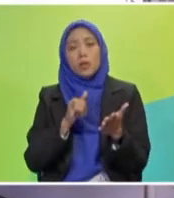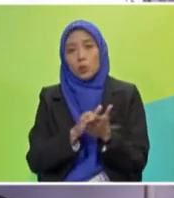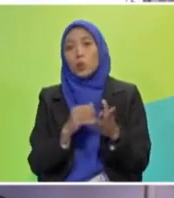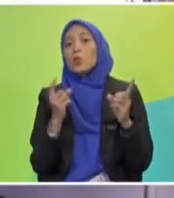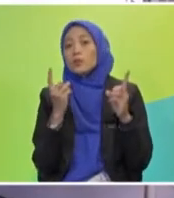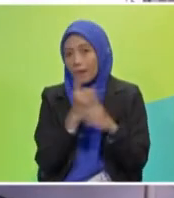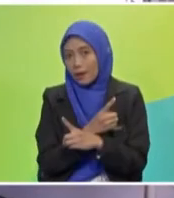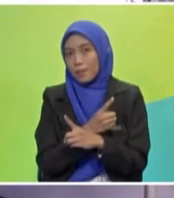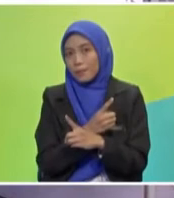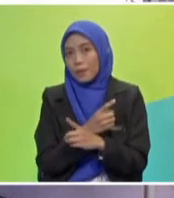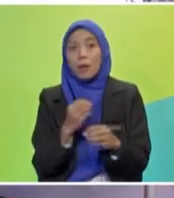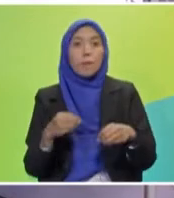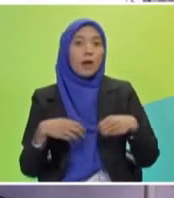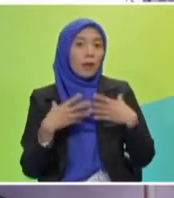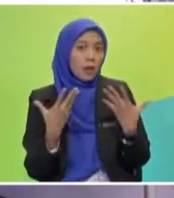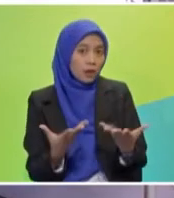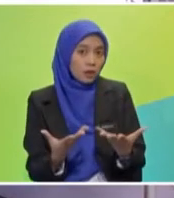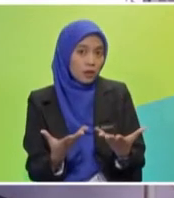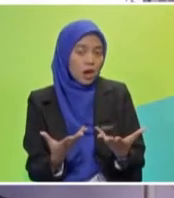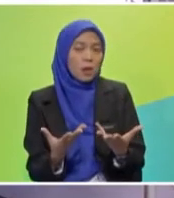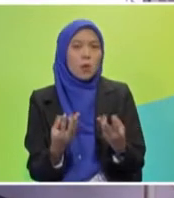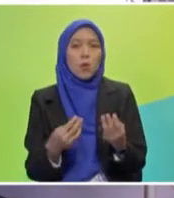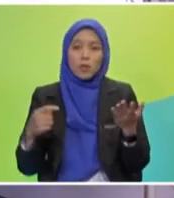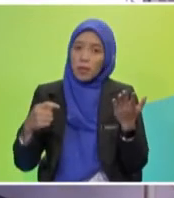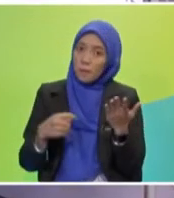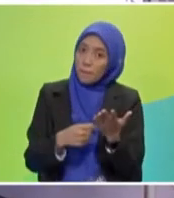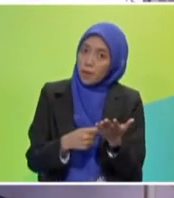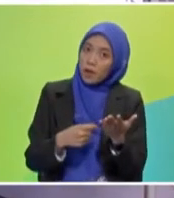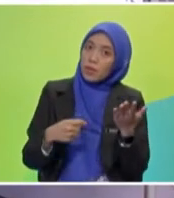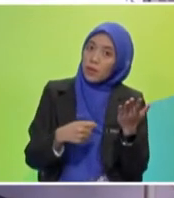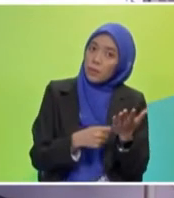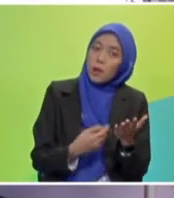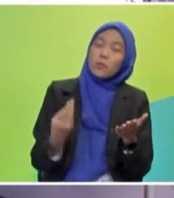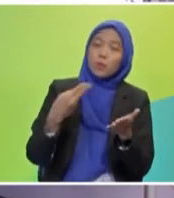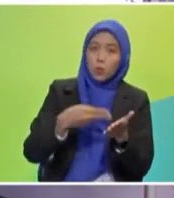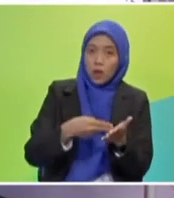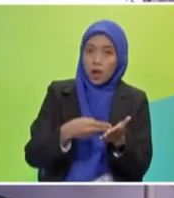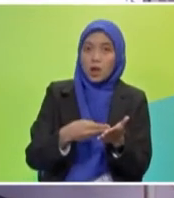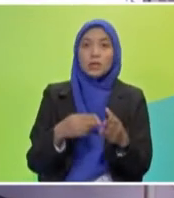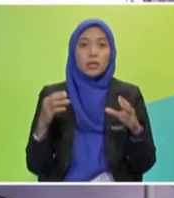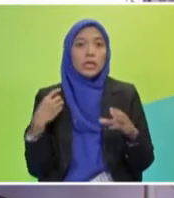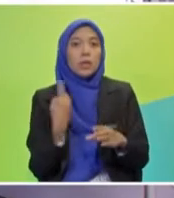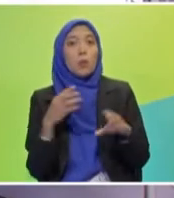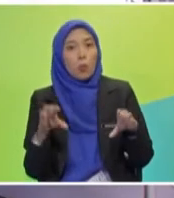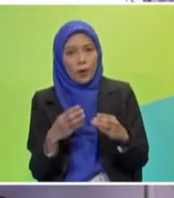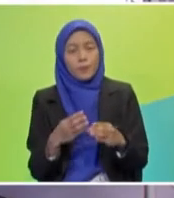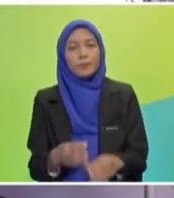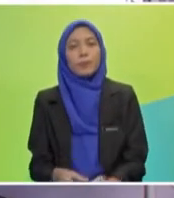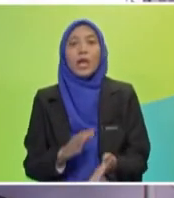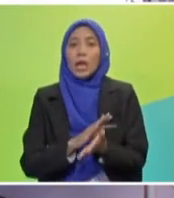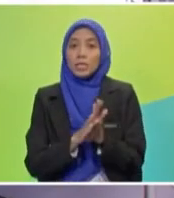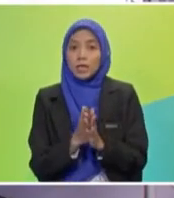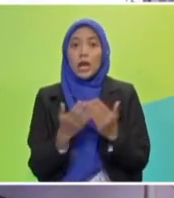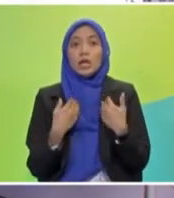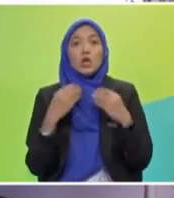itu sendiri. Itu bagaimana proses tambah berulang itu berlaku. Tadi kita adanya kumpulan dan juga bilangan